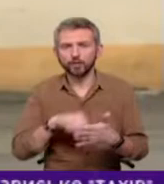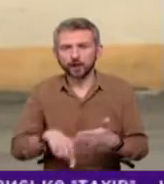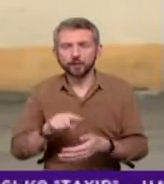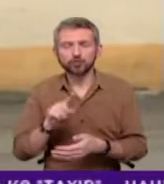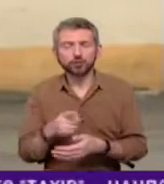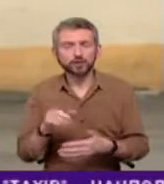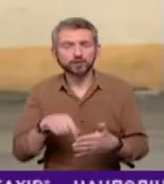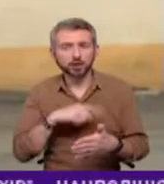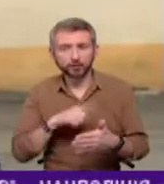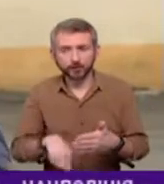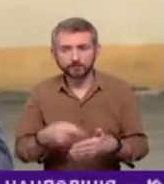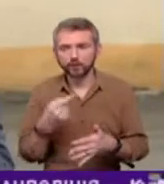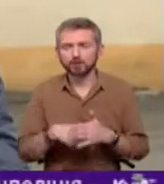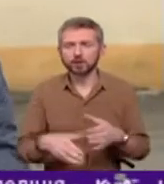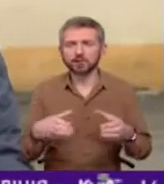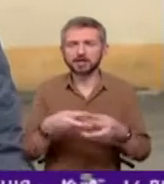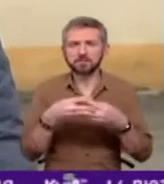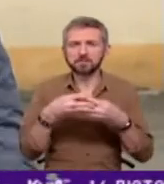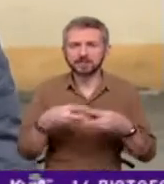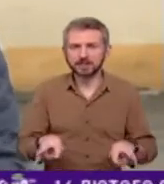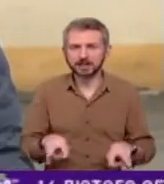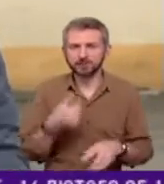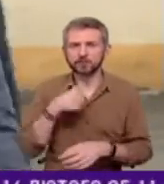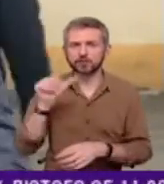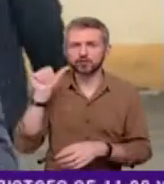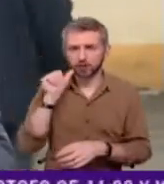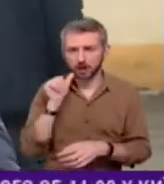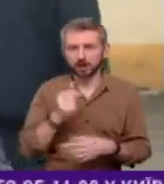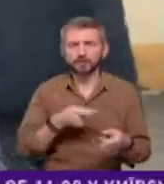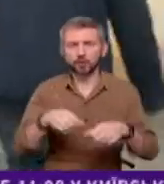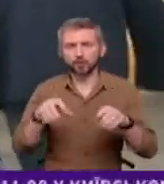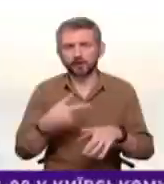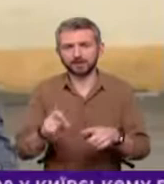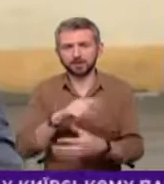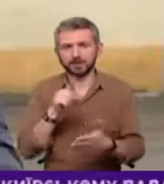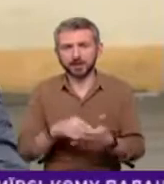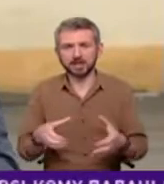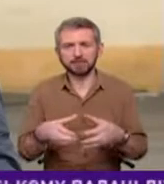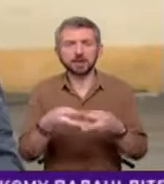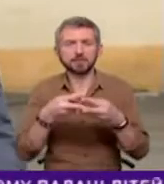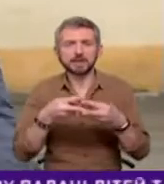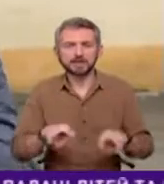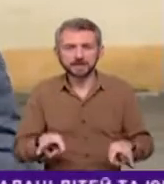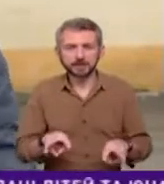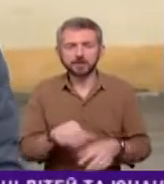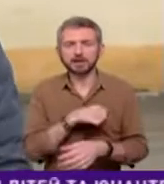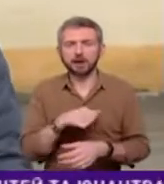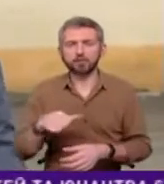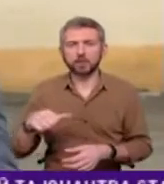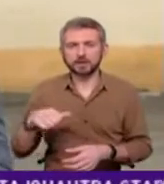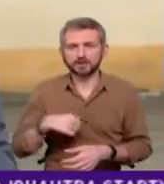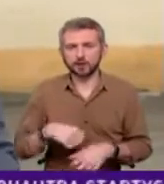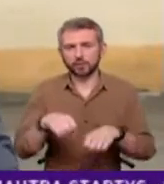Чому скасував? Оскільки Кабінет міністрів вчора врегулював це питання. Кабінет міністрів